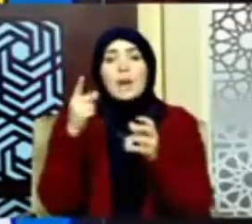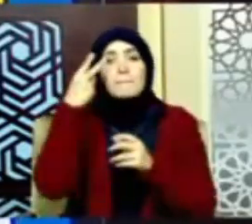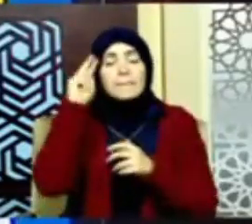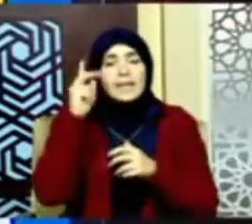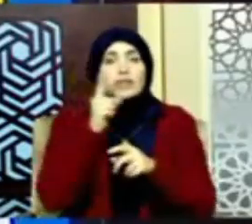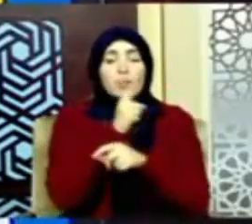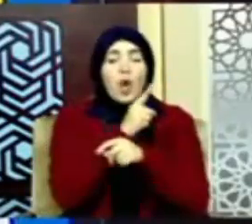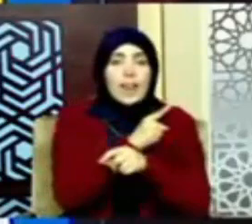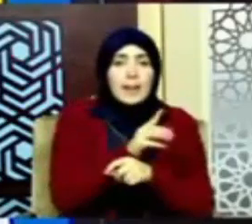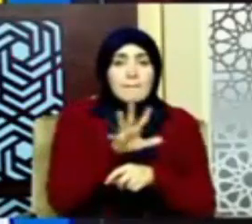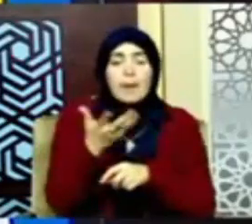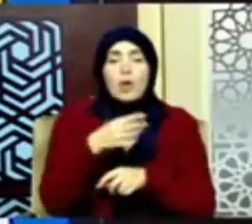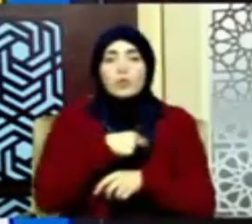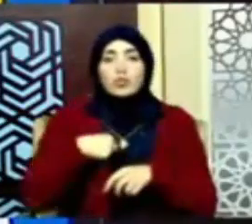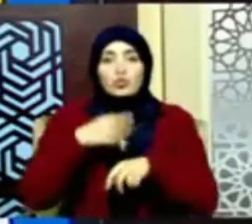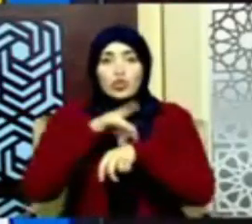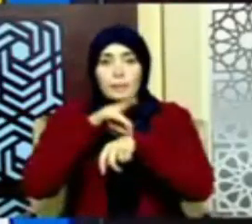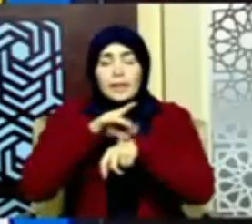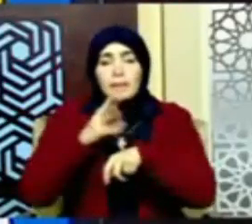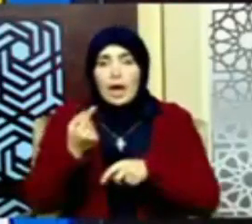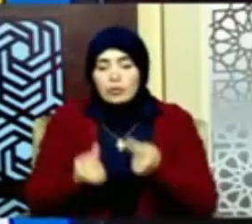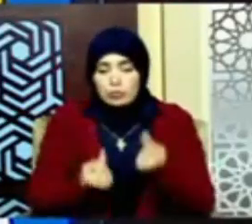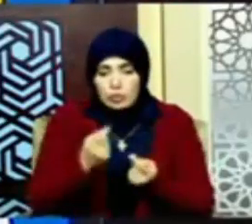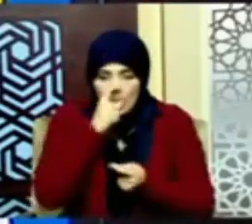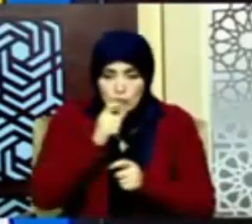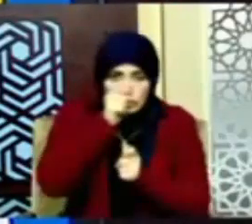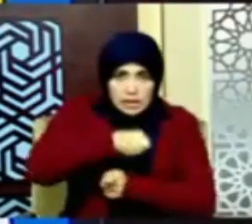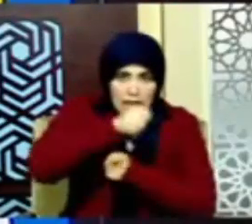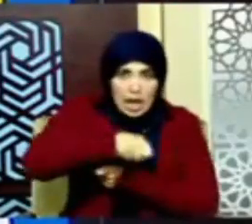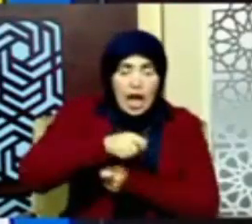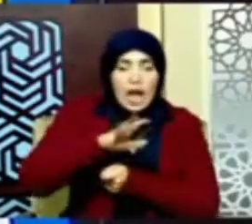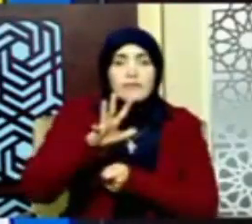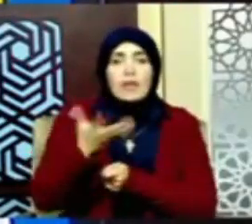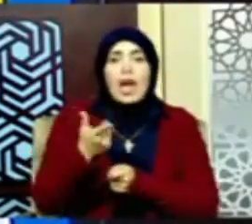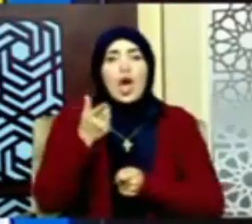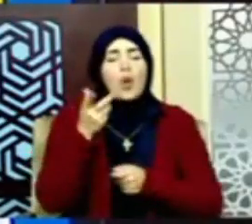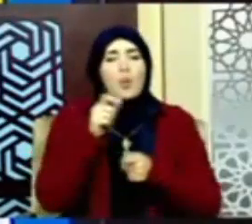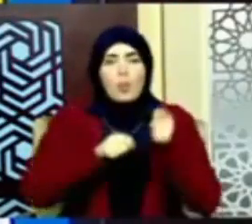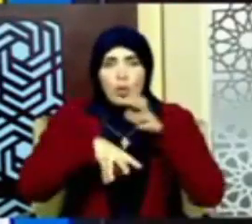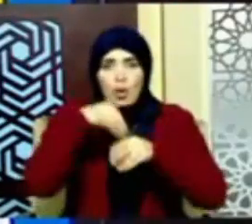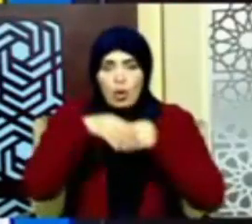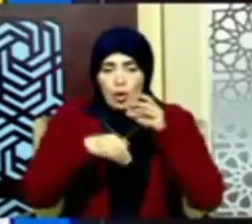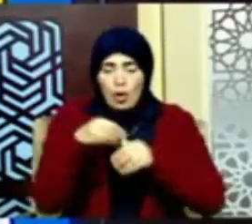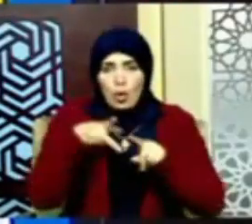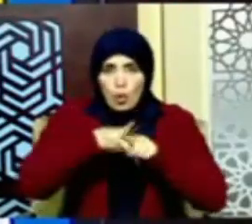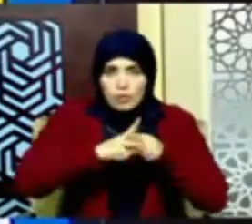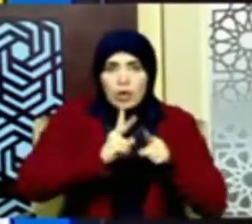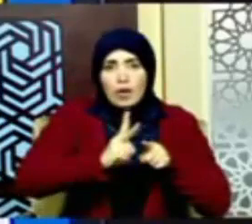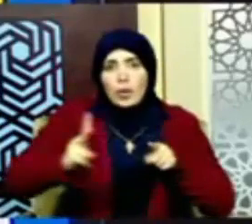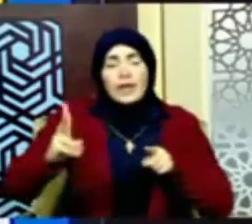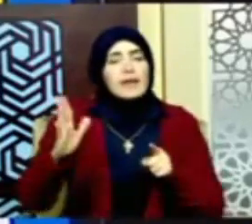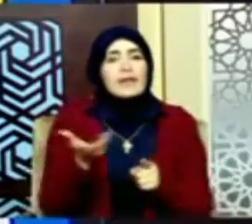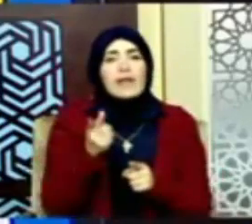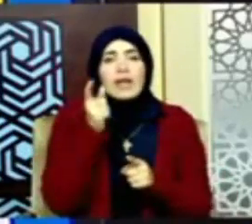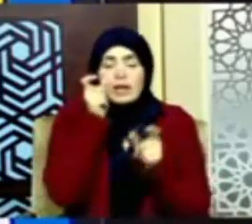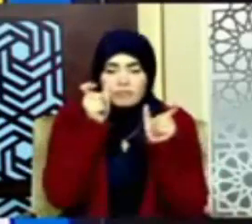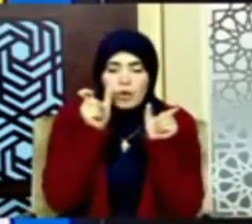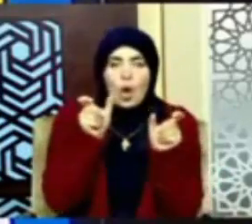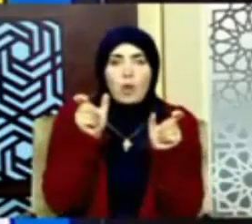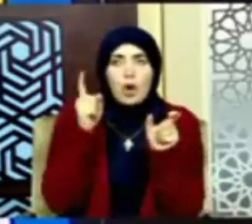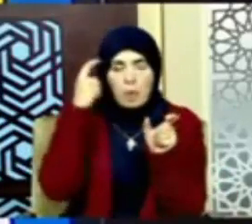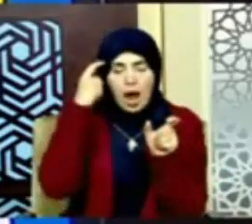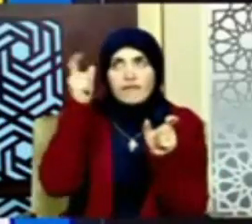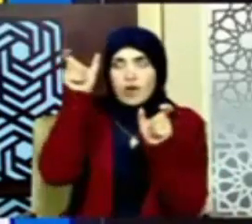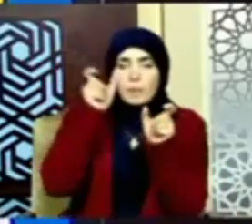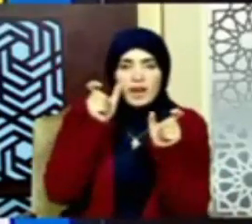صانعا أو حرفيا أن يتقن عمله، وأن يراقب الله عز وجل، وأن